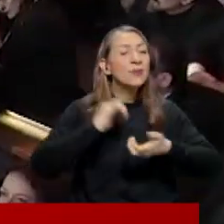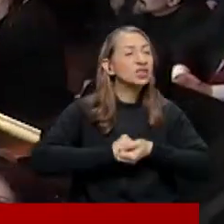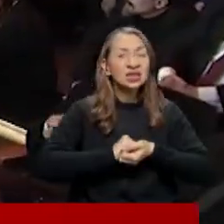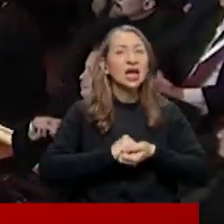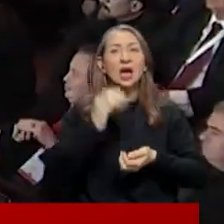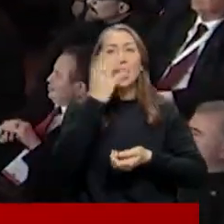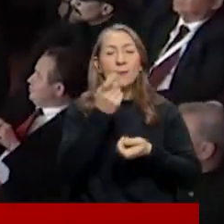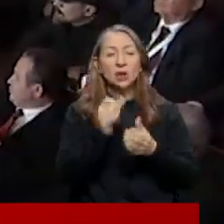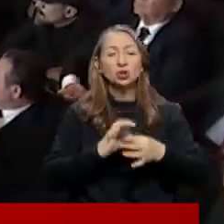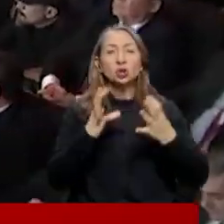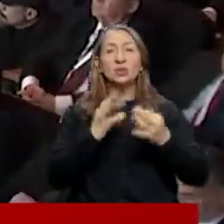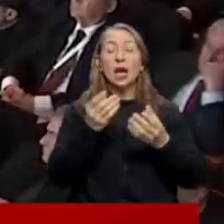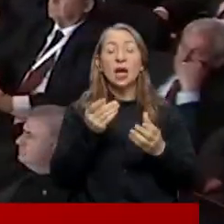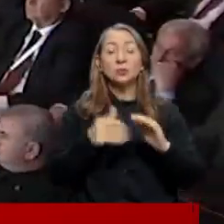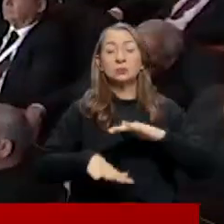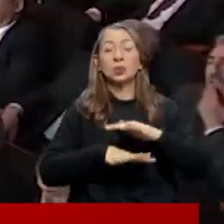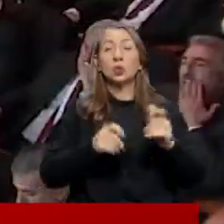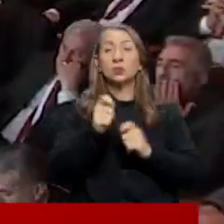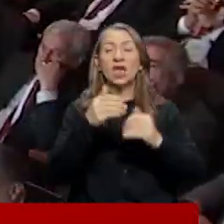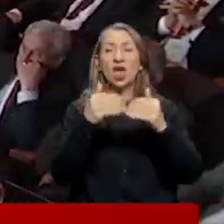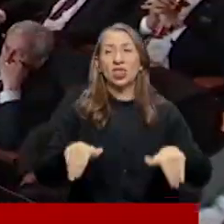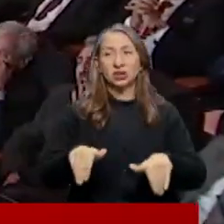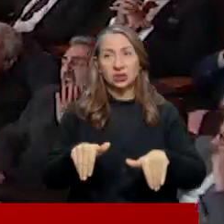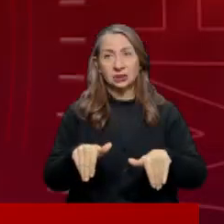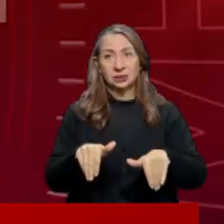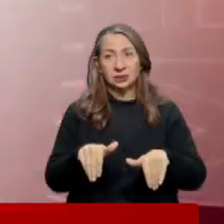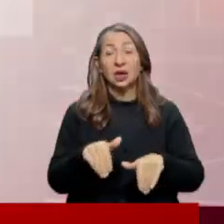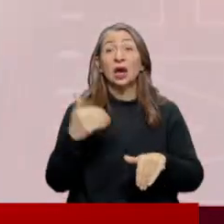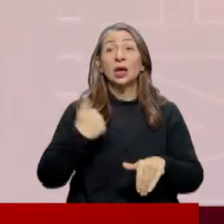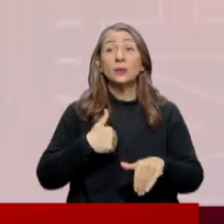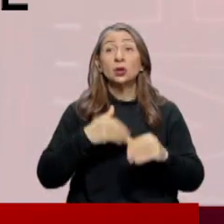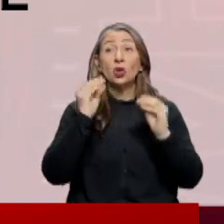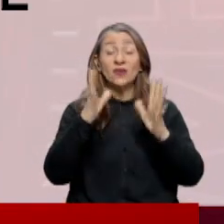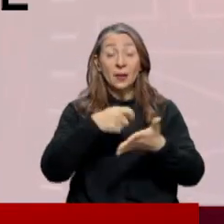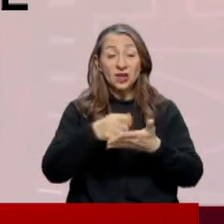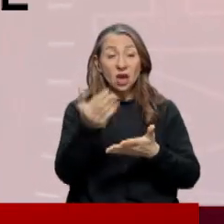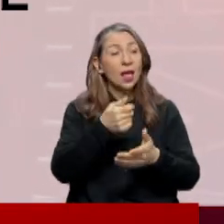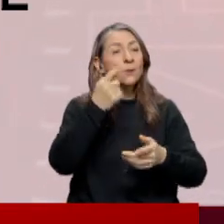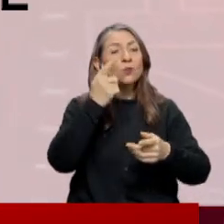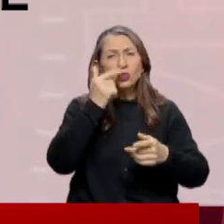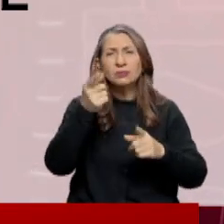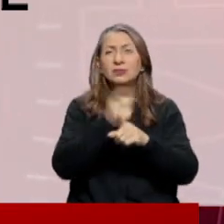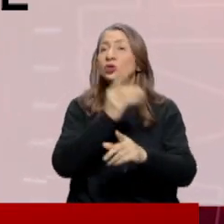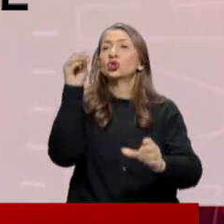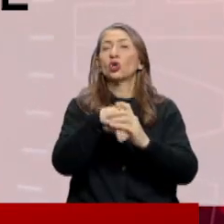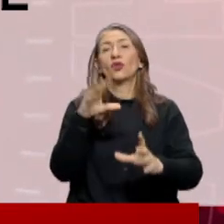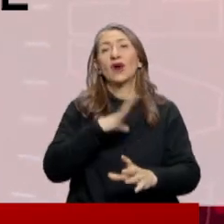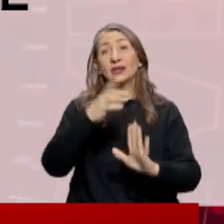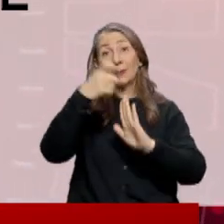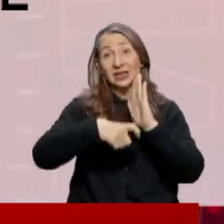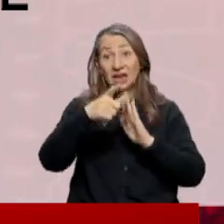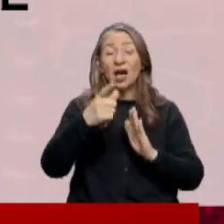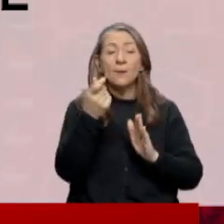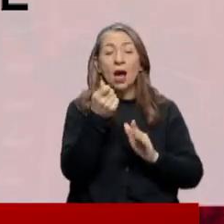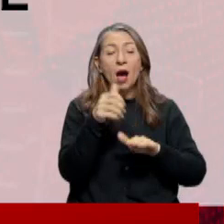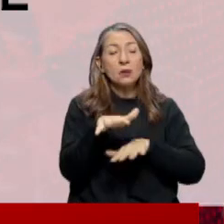para aklanması aracı olarak kullanılmasını engelleyeceğiz. Kamuda çoklu maaş alan bürokratlara son verilmesi de vardı metinde.